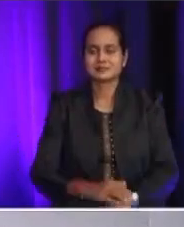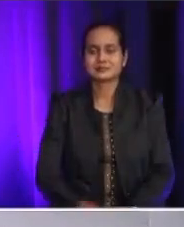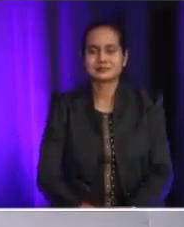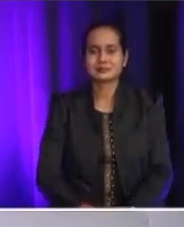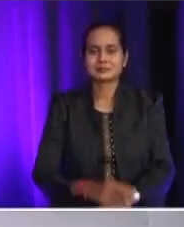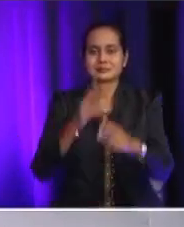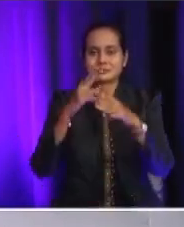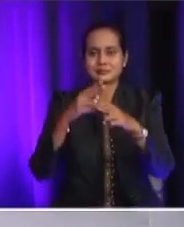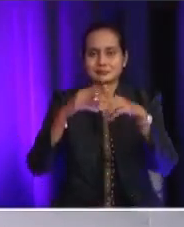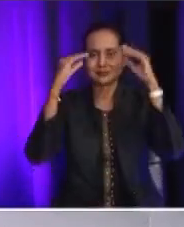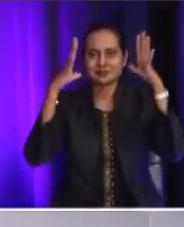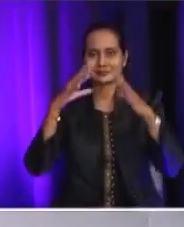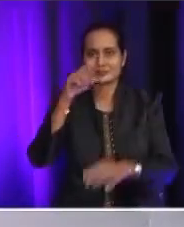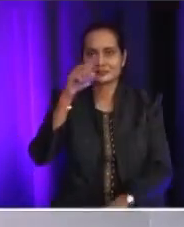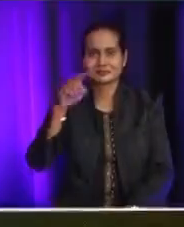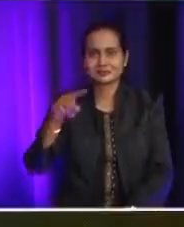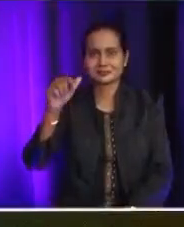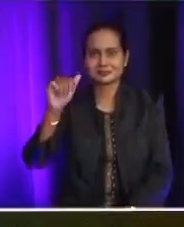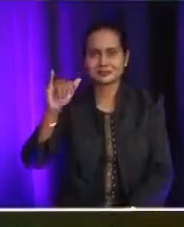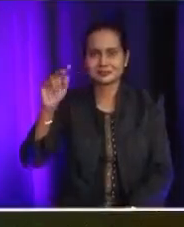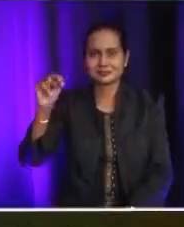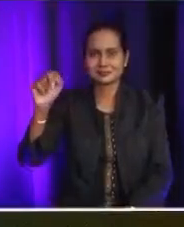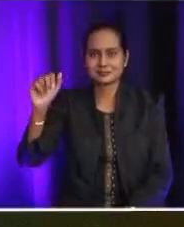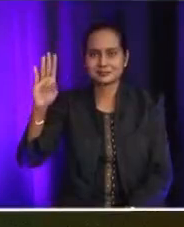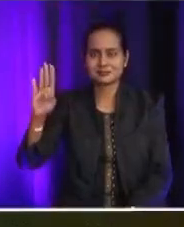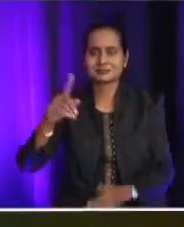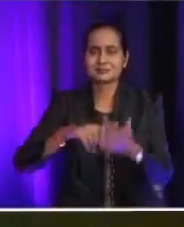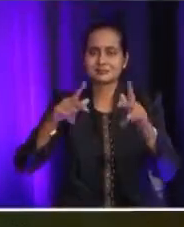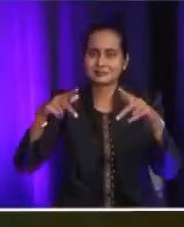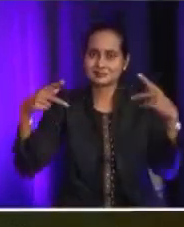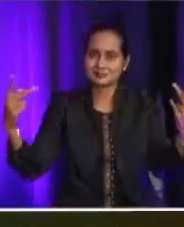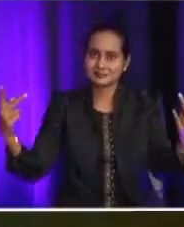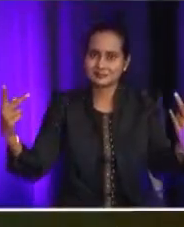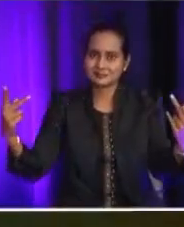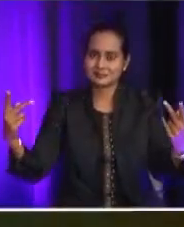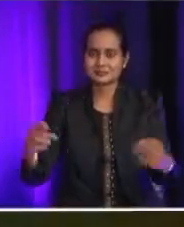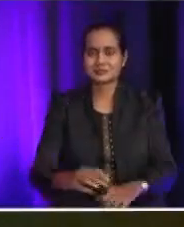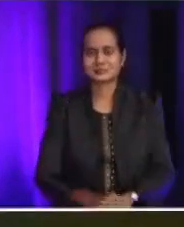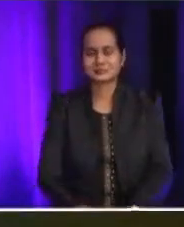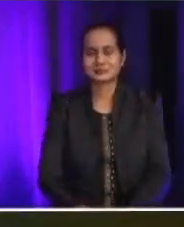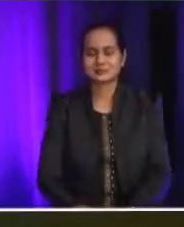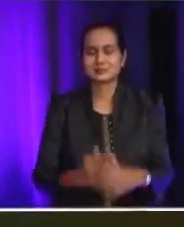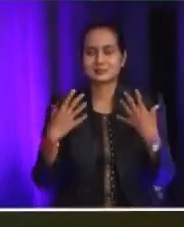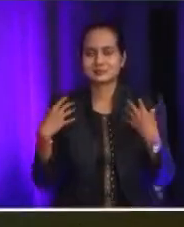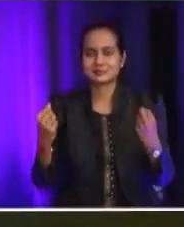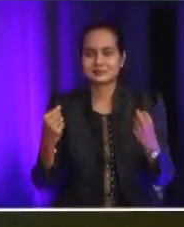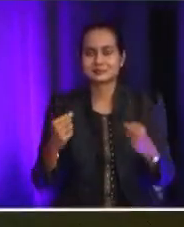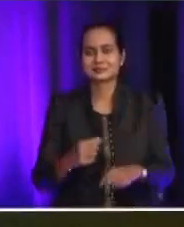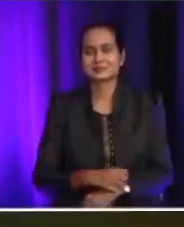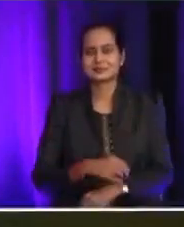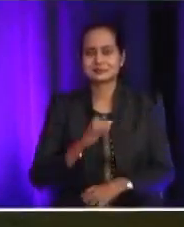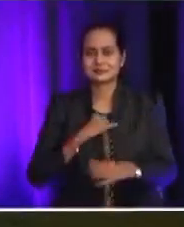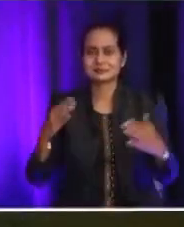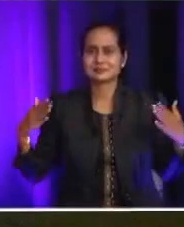dengan Cikgu Zainab. Apa khabar Cikgu Zainab? Alhamdulillah baik. Akmal, apa khabar? Saya gembira dan